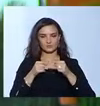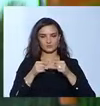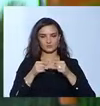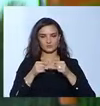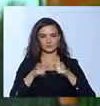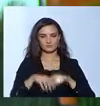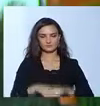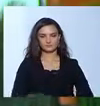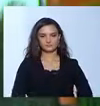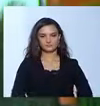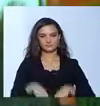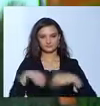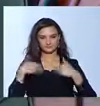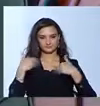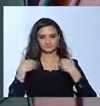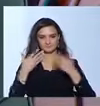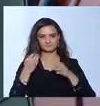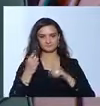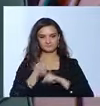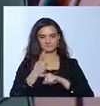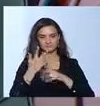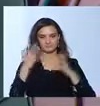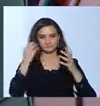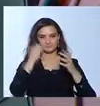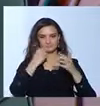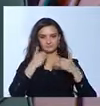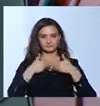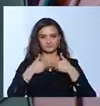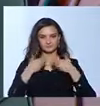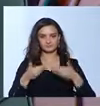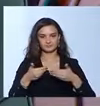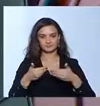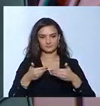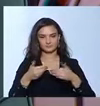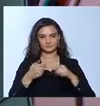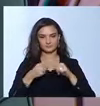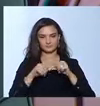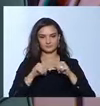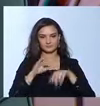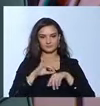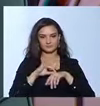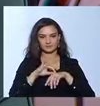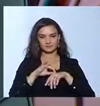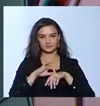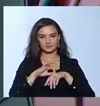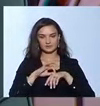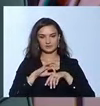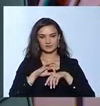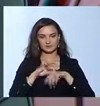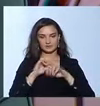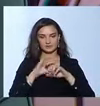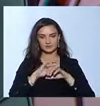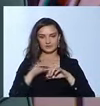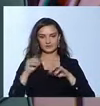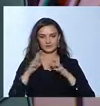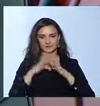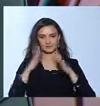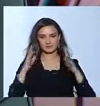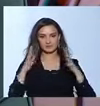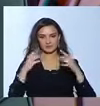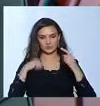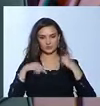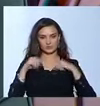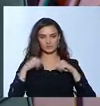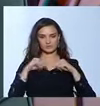მტკიცებითი მედიცინით. მოგესალმებით კიდევ ერთხელ, დიდი მადლობა მოწვევისთვის. ესე იგი, კანი, როგორც აღნიშნეთ, მართლა ყველაზე დიდი ორგანოთა